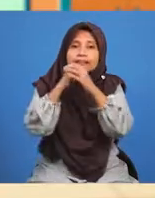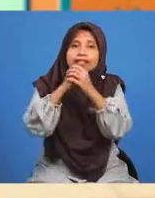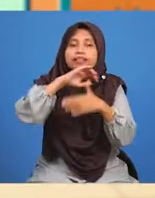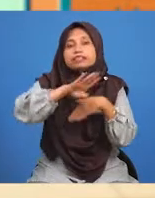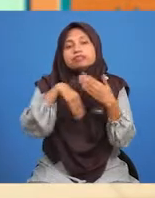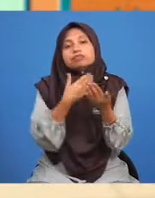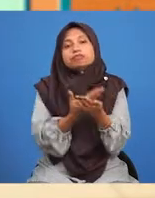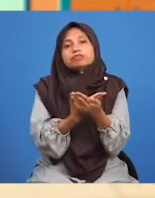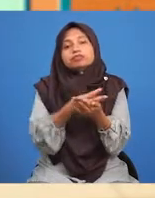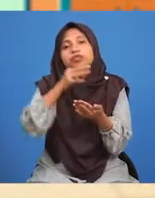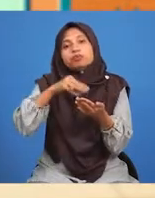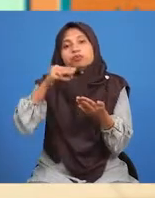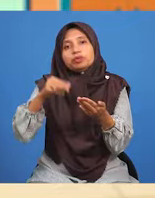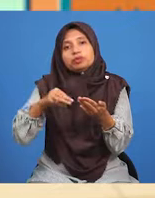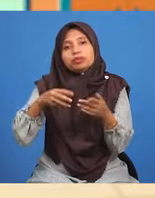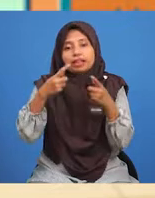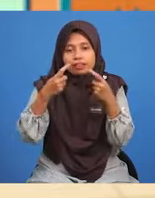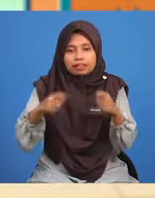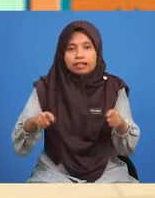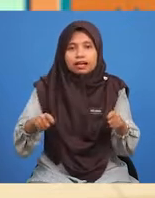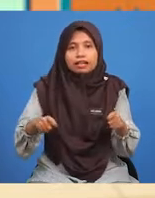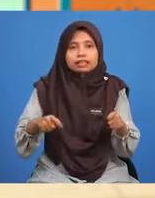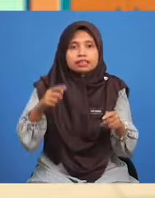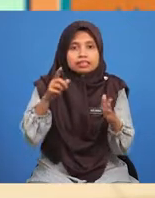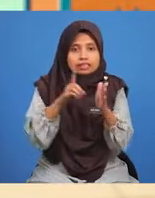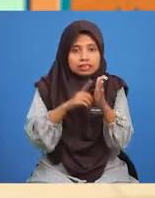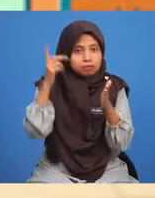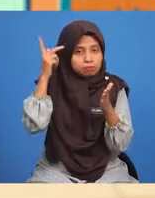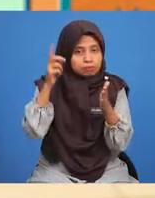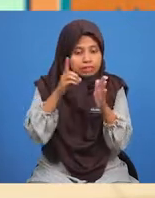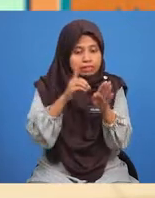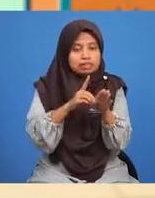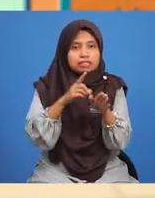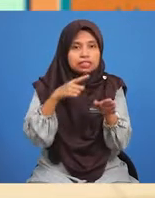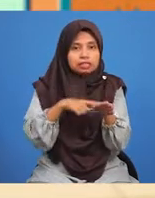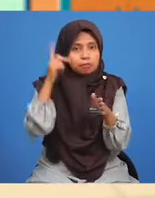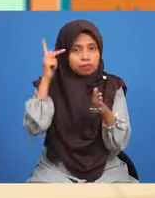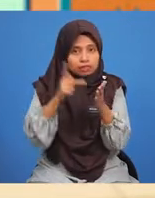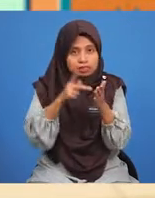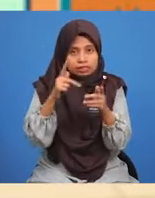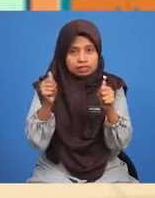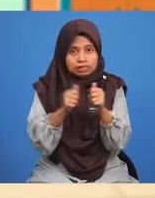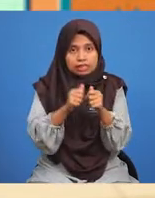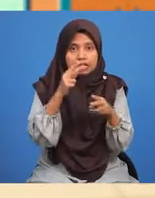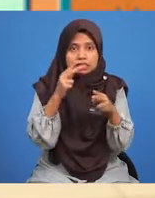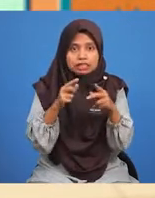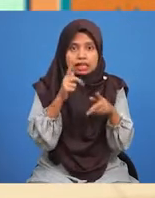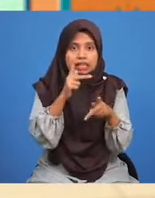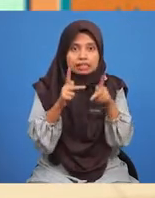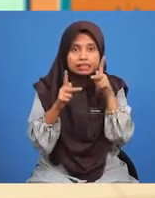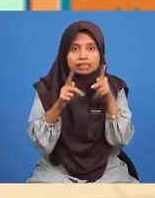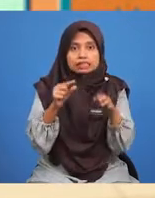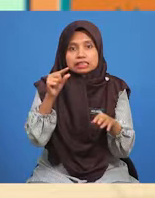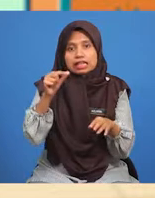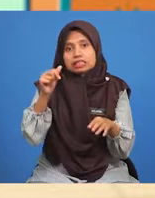Tahniah semua. Murid-murid telah pun diperkenalkan dengan empat jenis kata ganda,